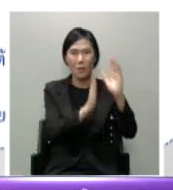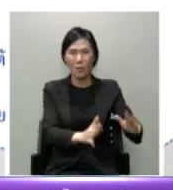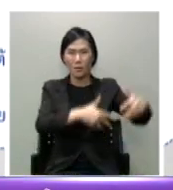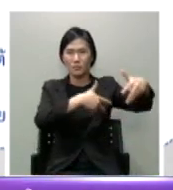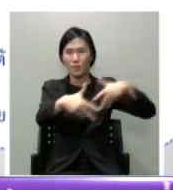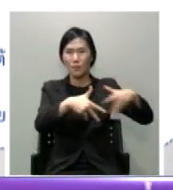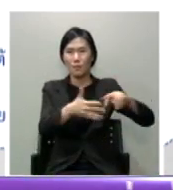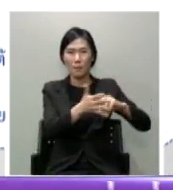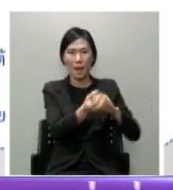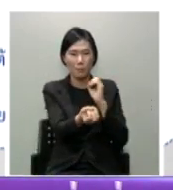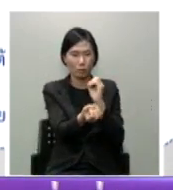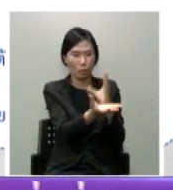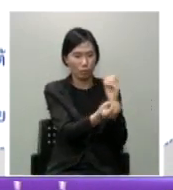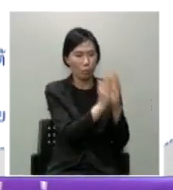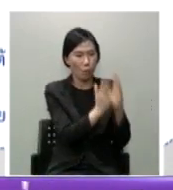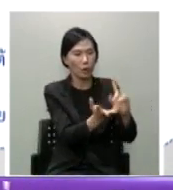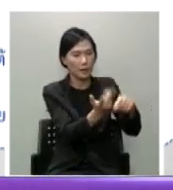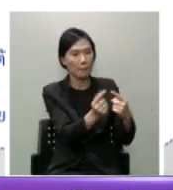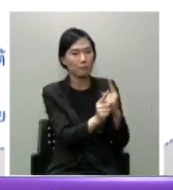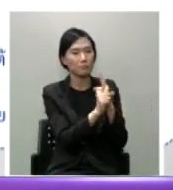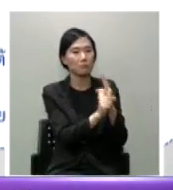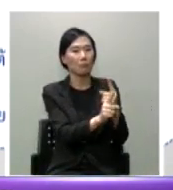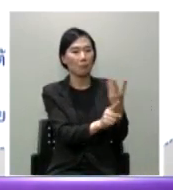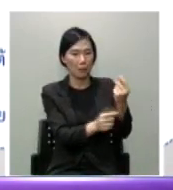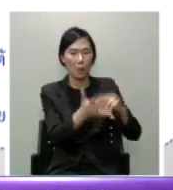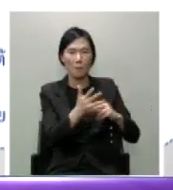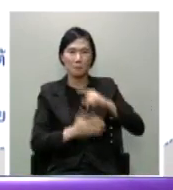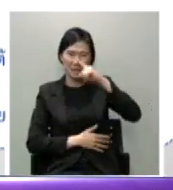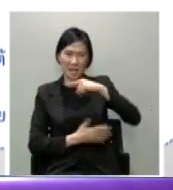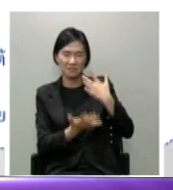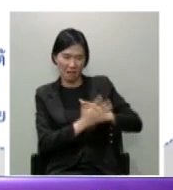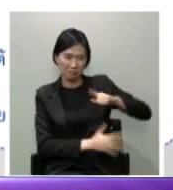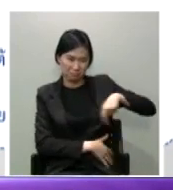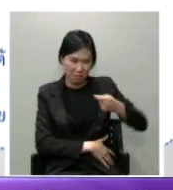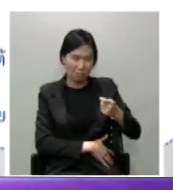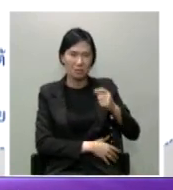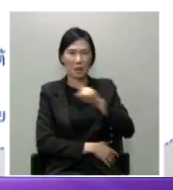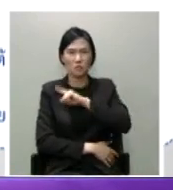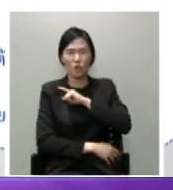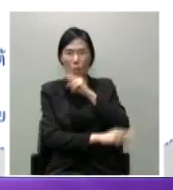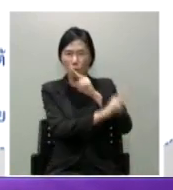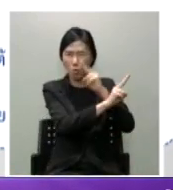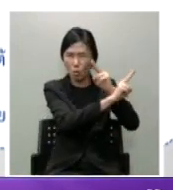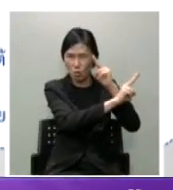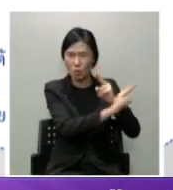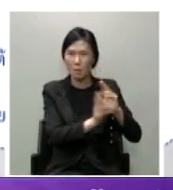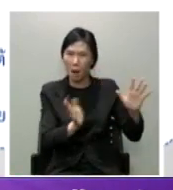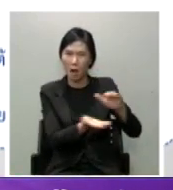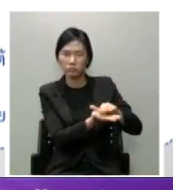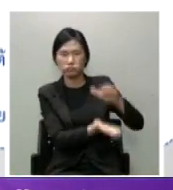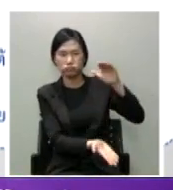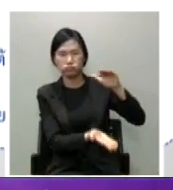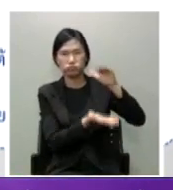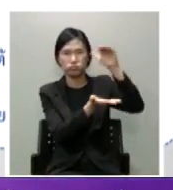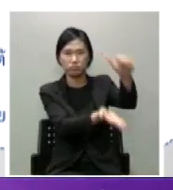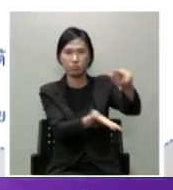ได้รับนั่นแปลว่าเราปรับฟิลิปมอริสเท่าไหร่เขาจะใช้เท่านั้นเป็น